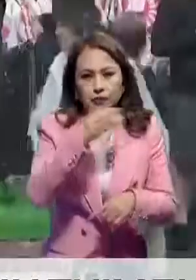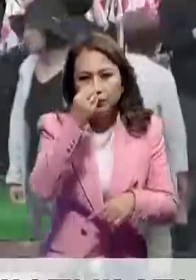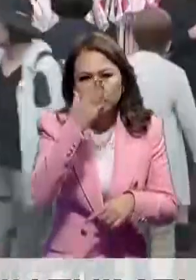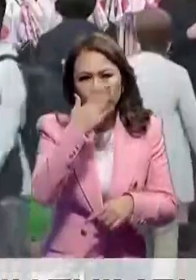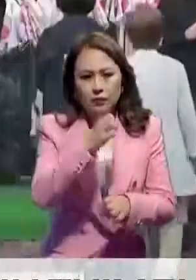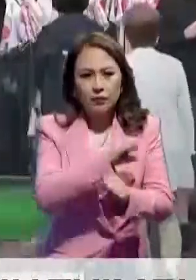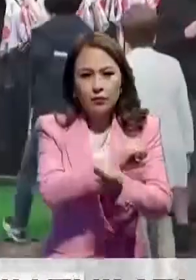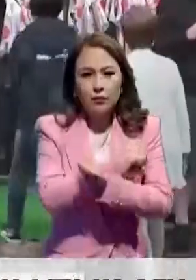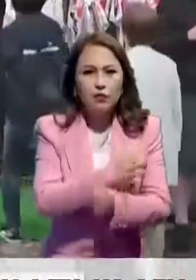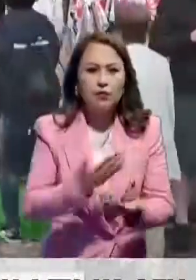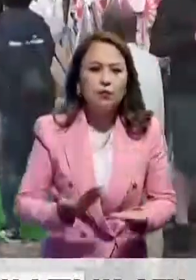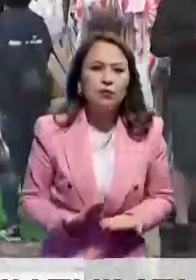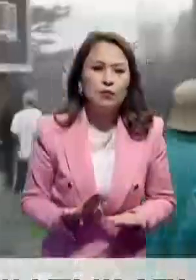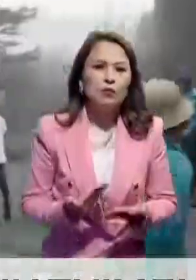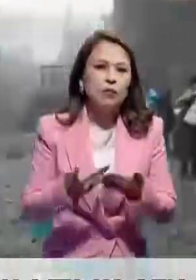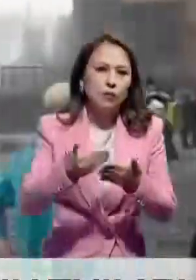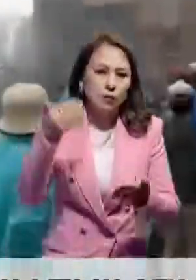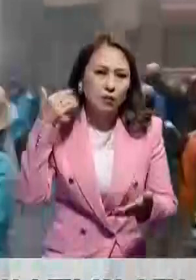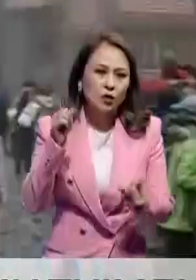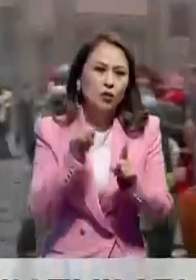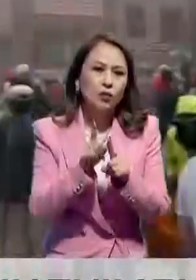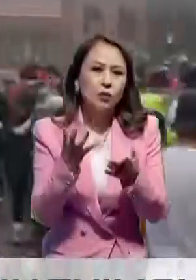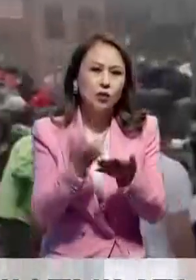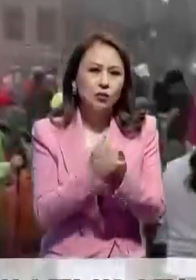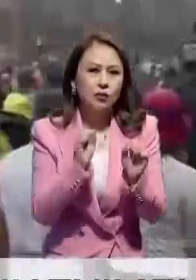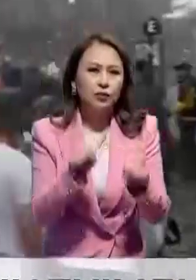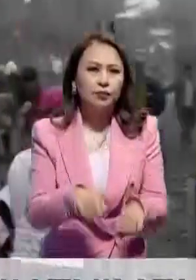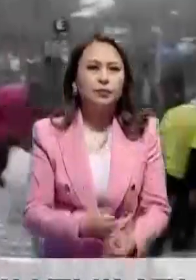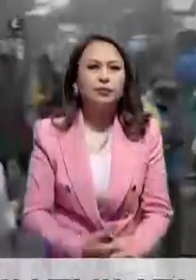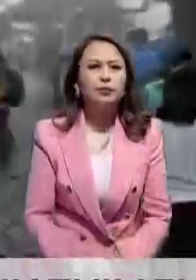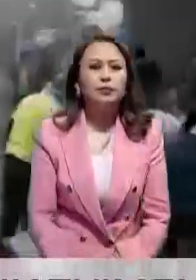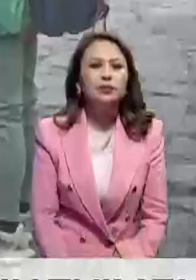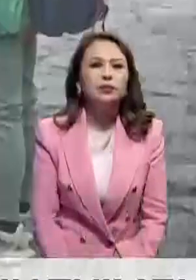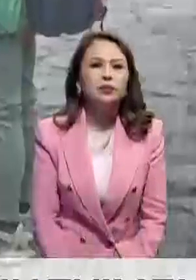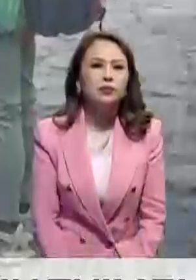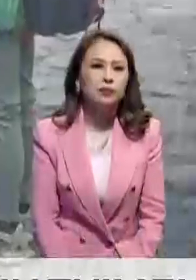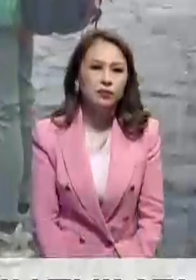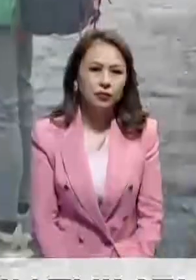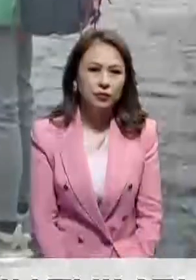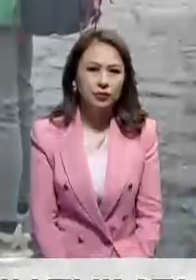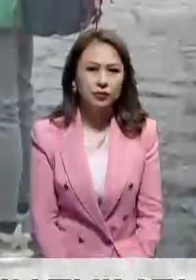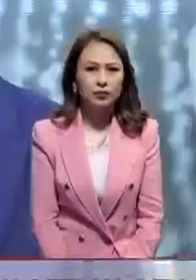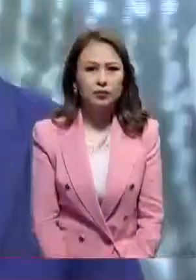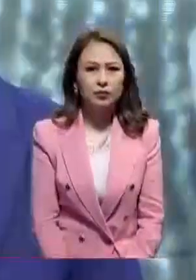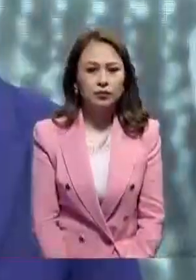дейді. Бұл жапондиялықтардың демалысты бұрынғыдан да қол жетімдетіп отыр.